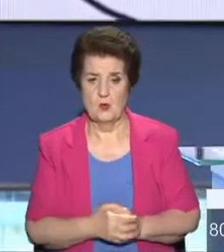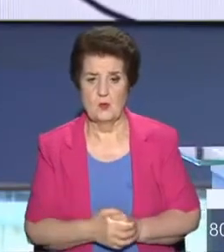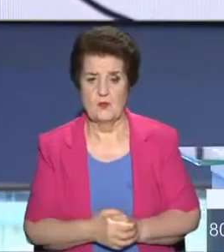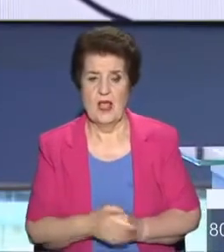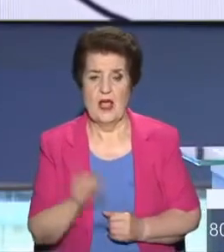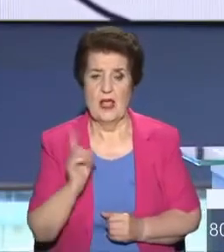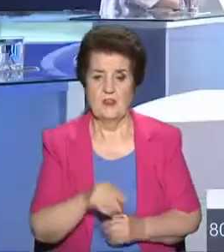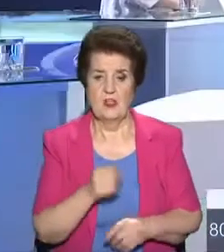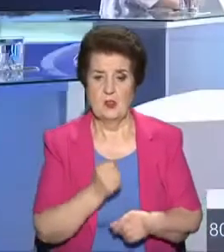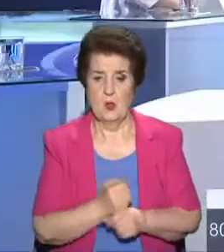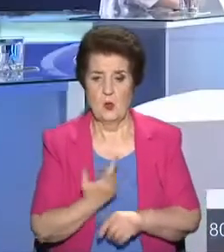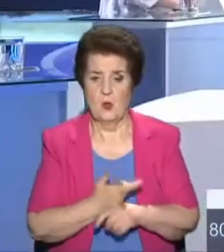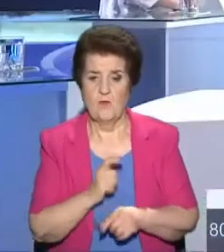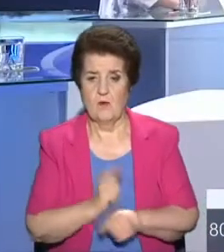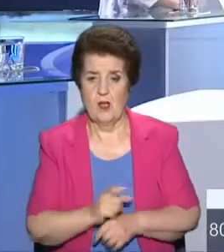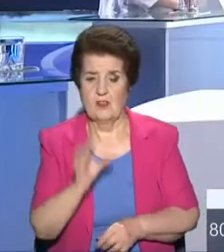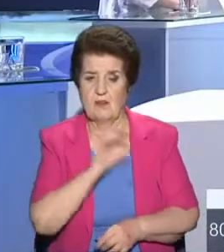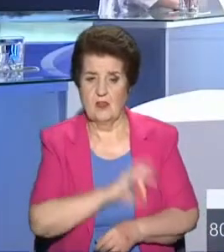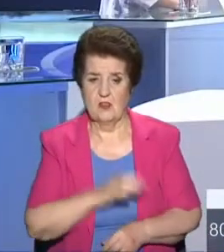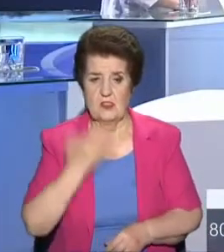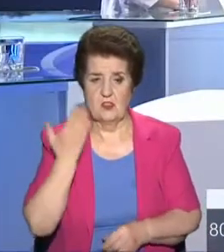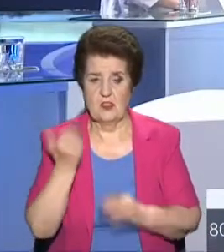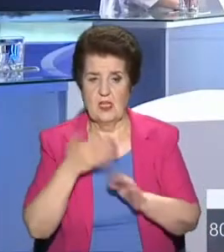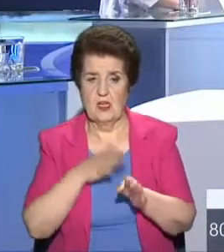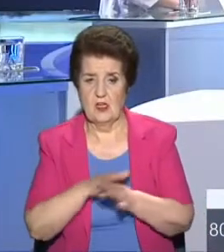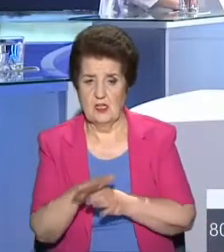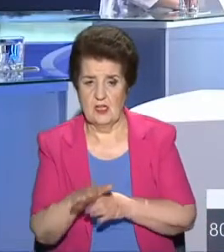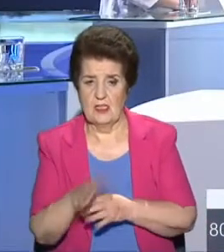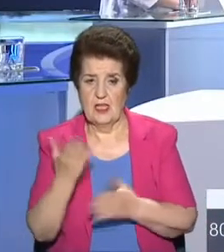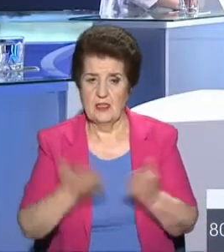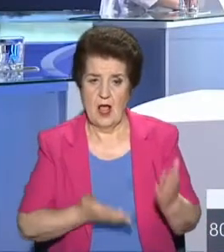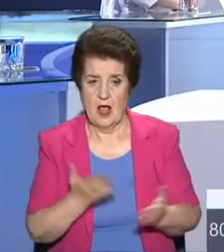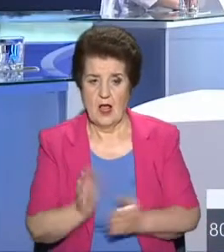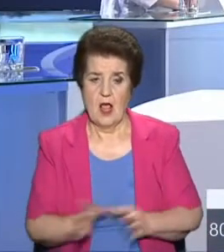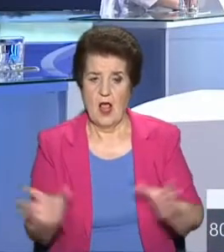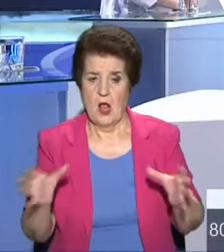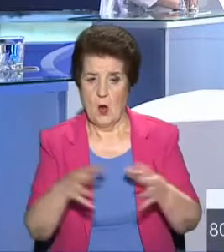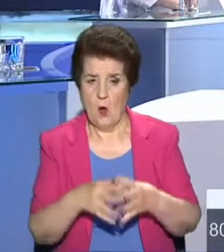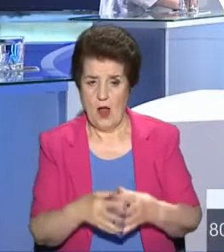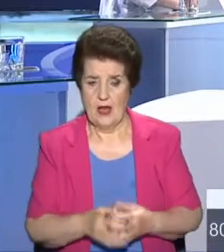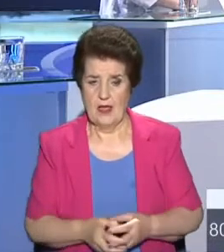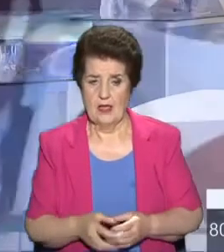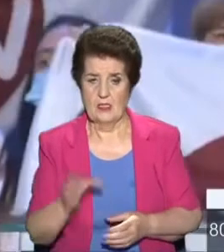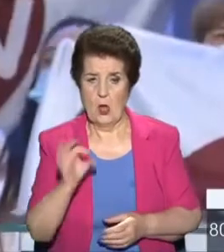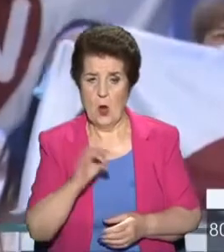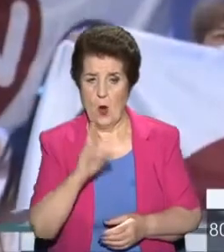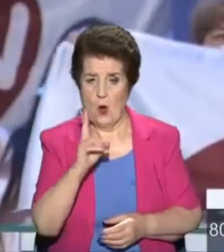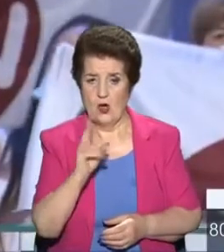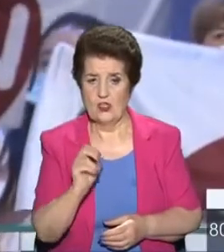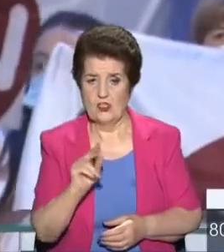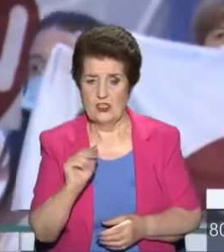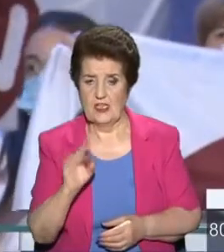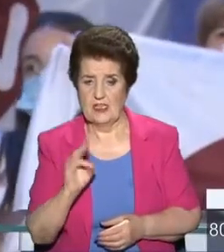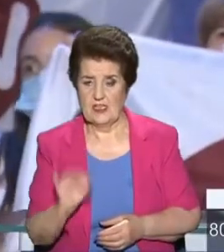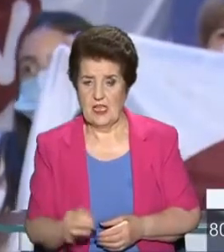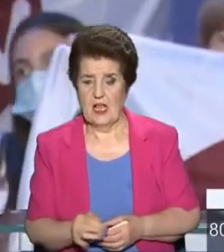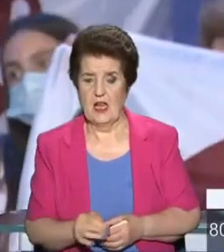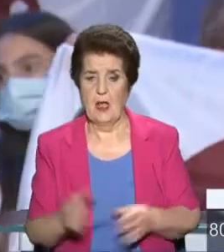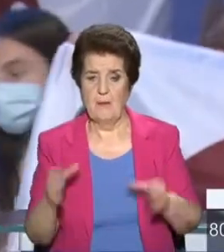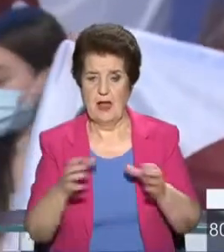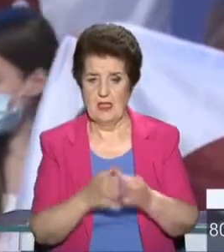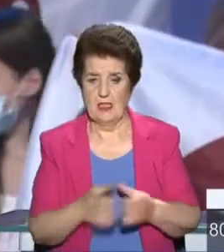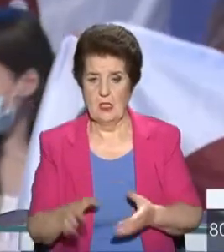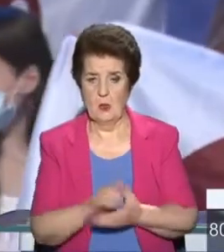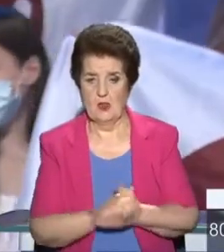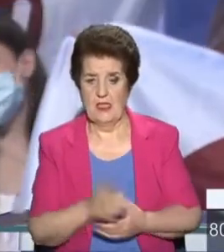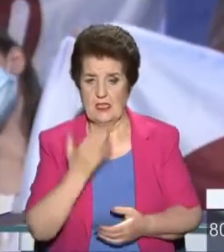ci acest lucru este foarte face și ușor de realizat Dacă intru alizeea occidentală guvernamentală Partidul unității naționale